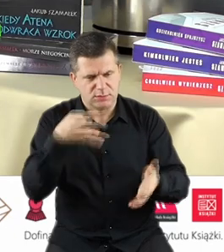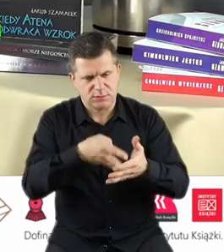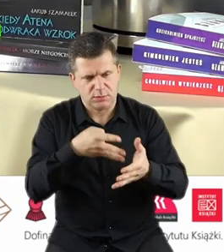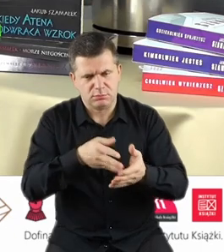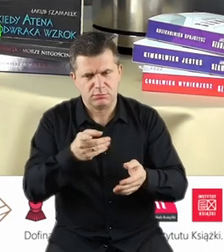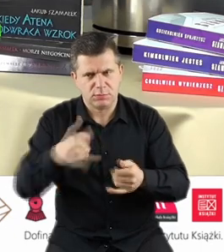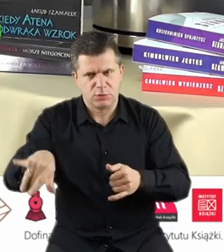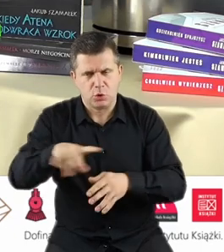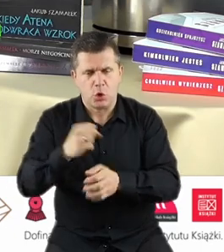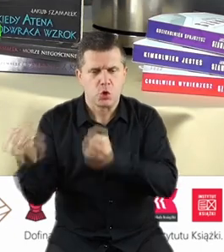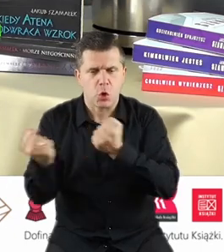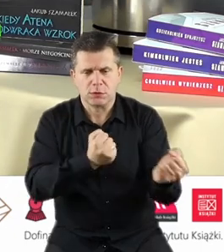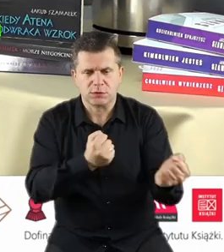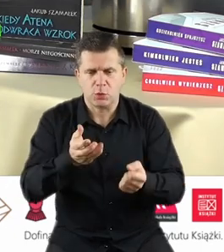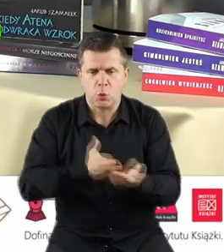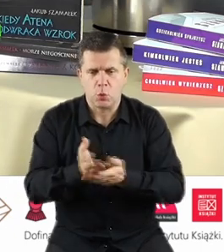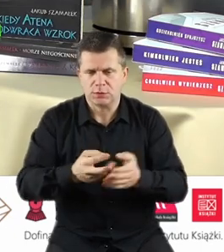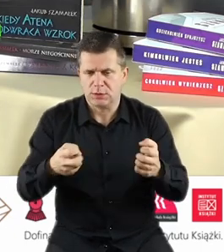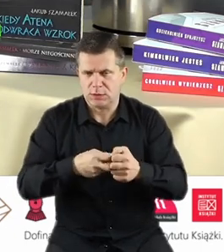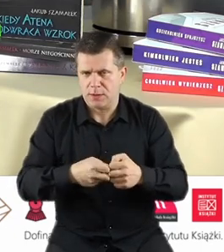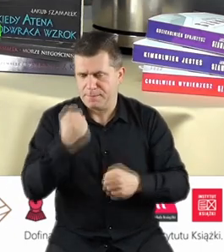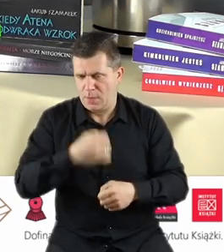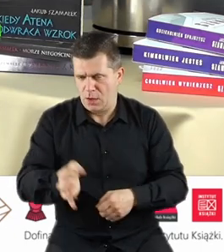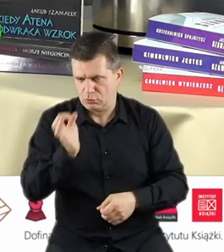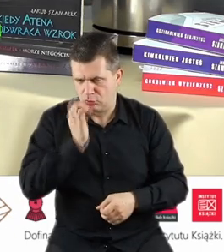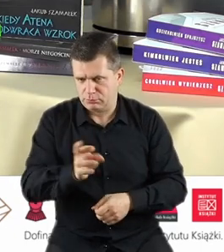dostawców usług. W internecie to jest bardzo dobra rzecz.